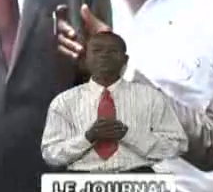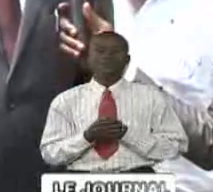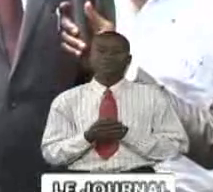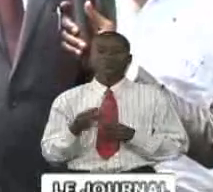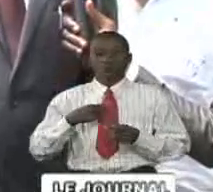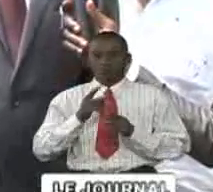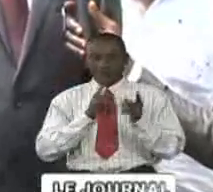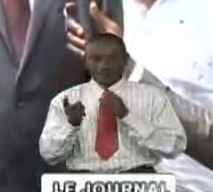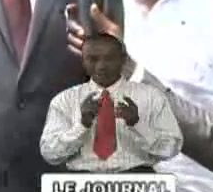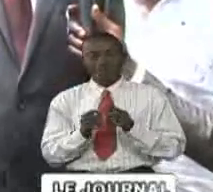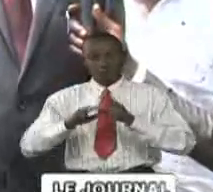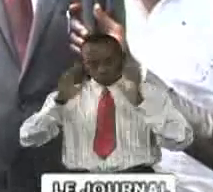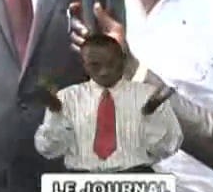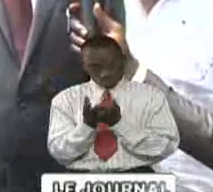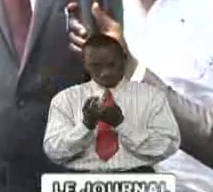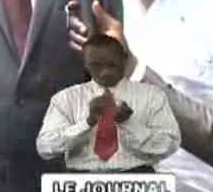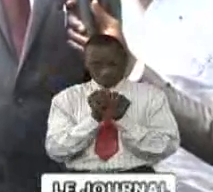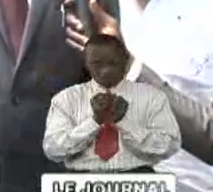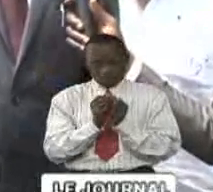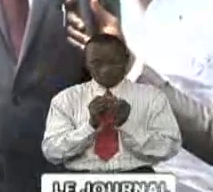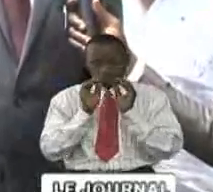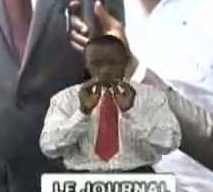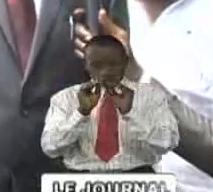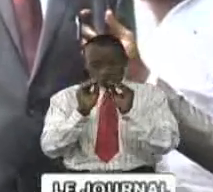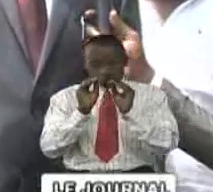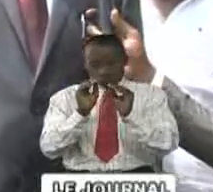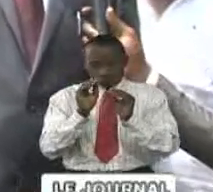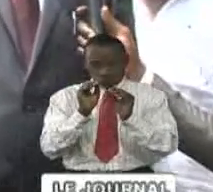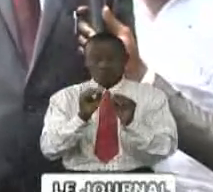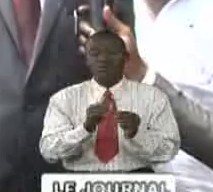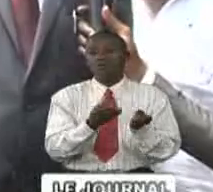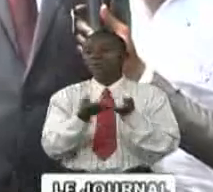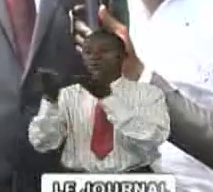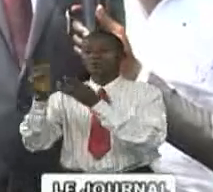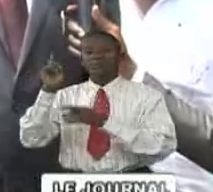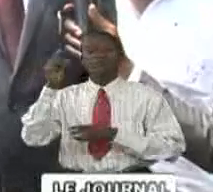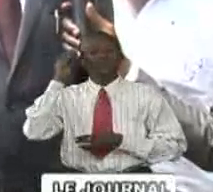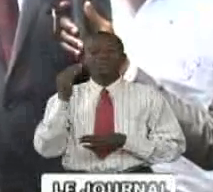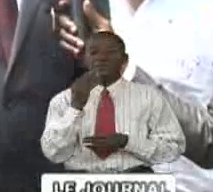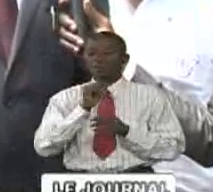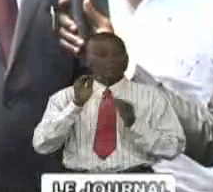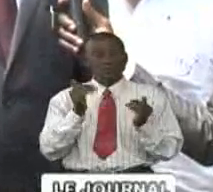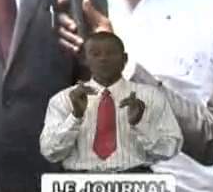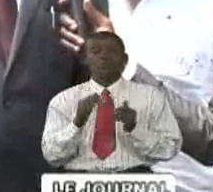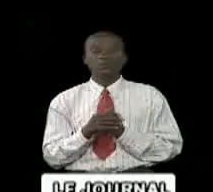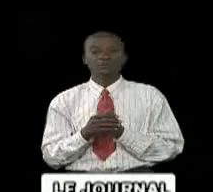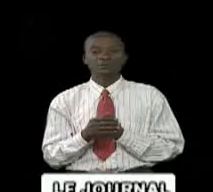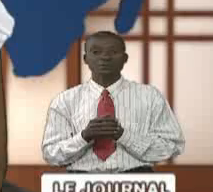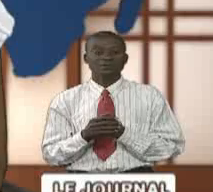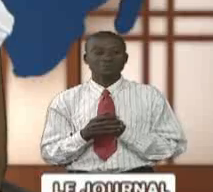adjoint, de transmettre intégralement notre message. C'est lui de revoir l'écart salarial qu'il y a au sein de notre